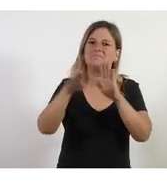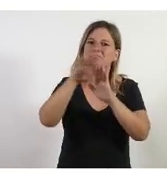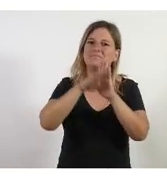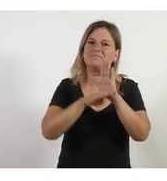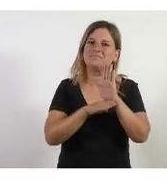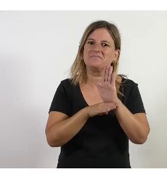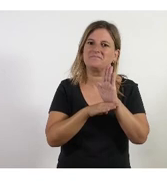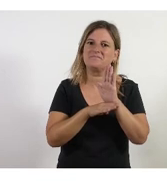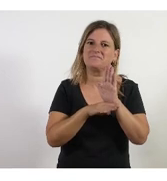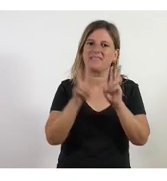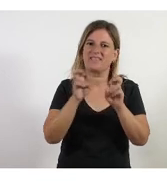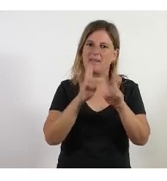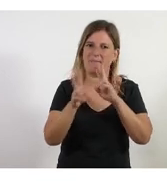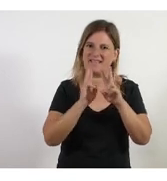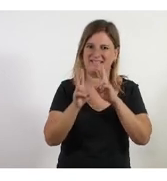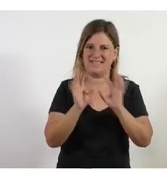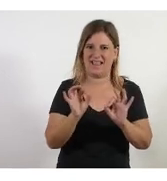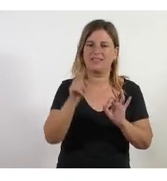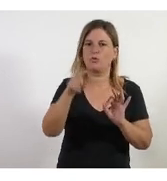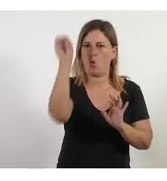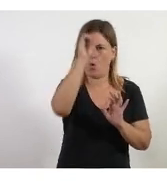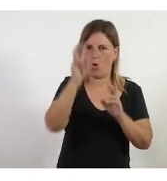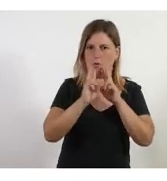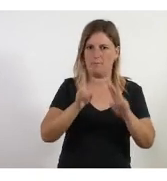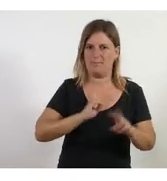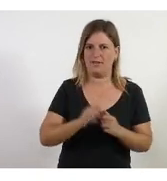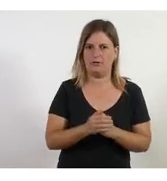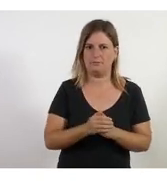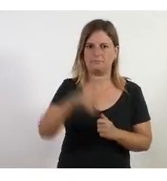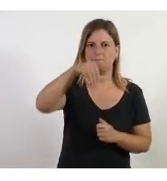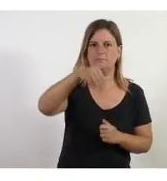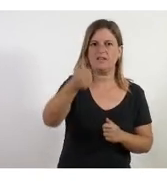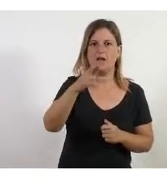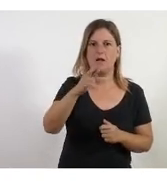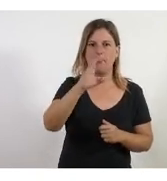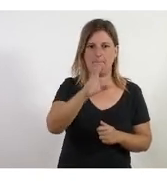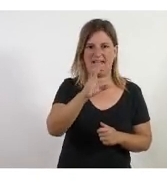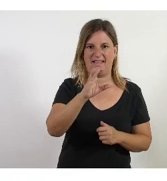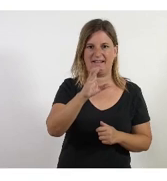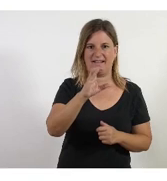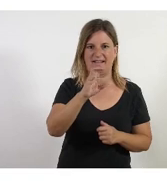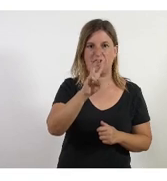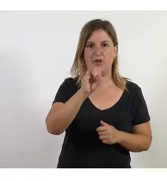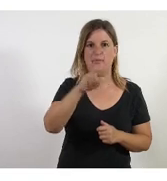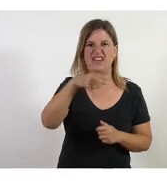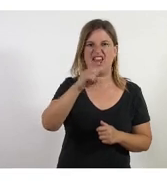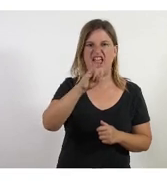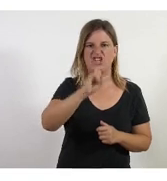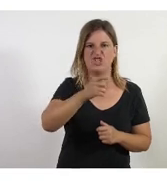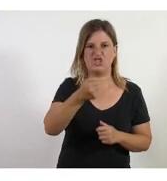el xat i tu ens dones la teva opinió. En Marc Vinaixa, que ens ha fet dues preguntes i que crec que enllacen molt